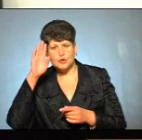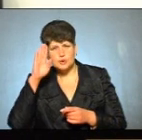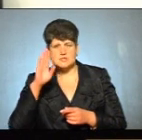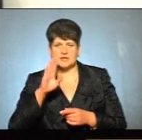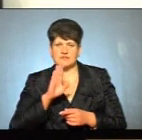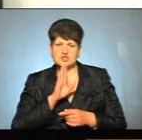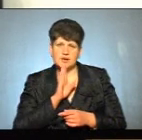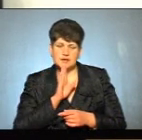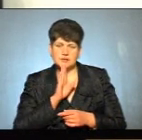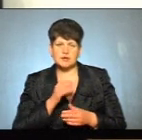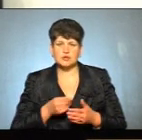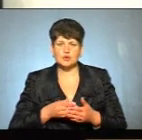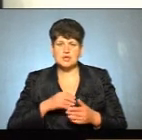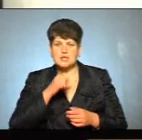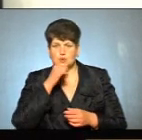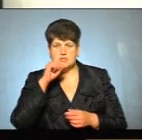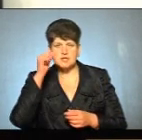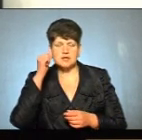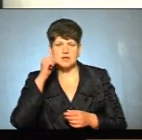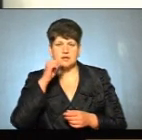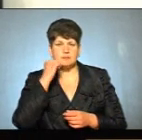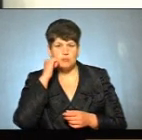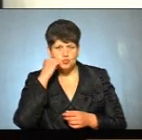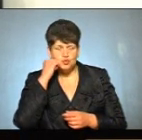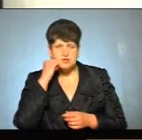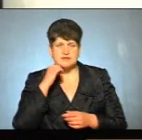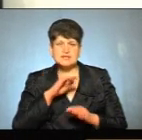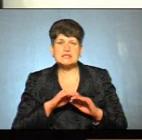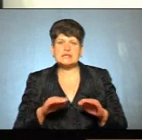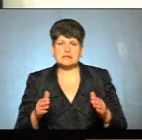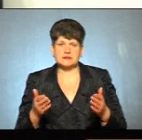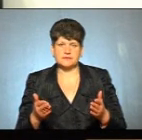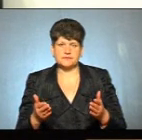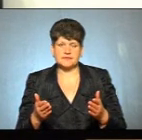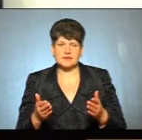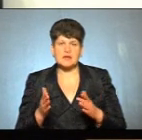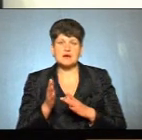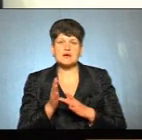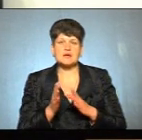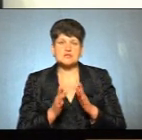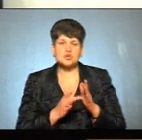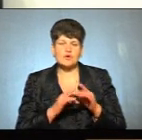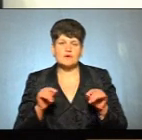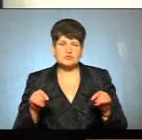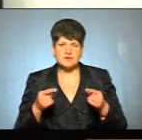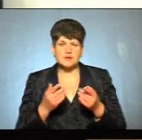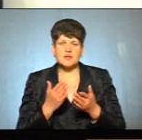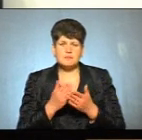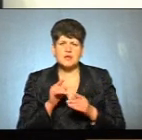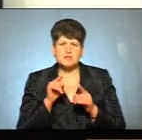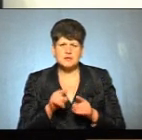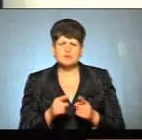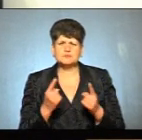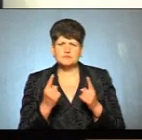дівчата, дорогі дідусі, бабусі, дорогі діти. Христове Воскресіння має таку силу,